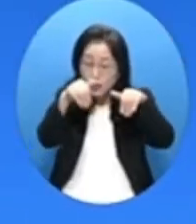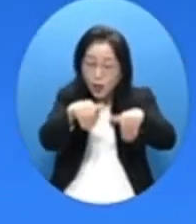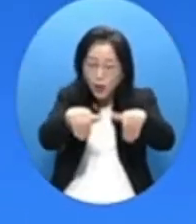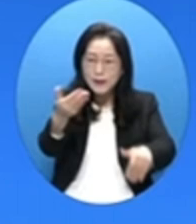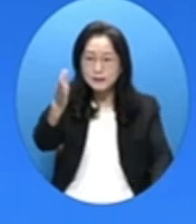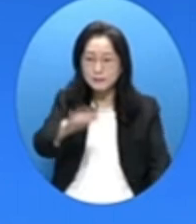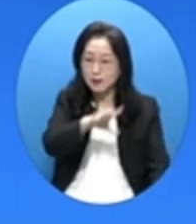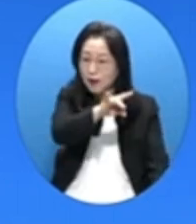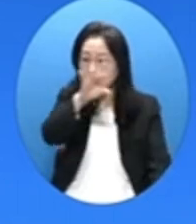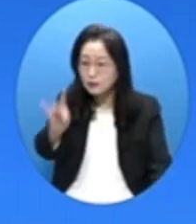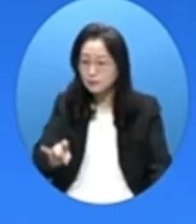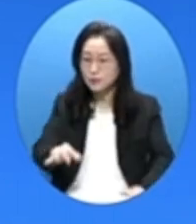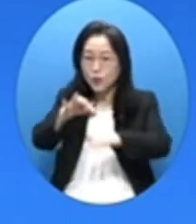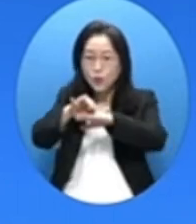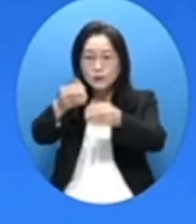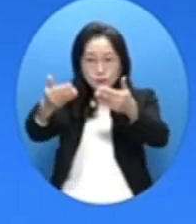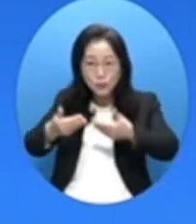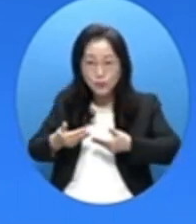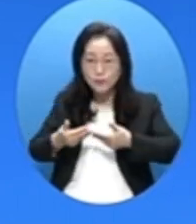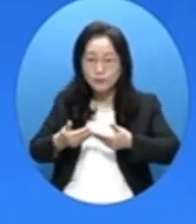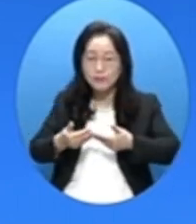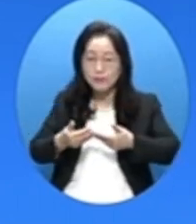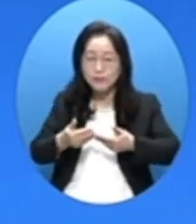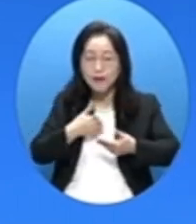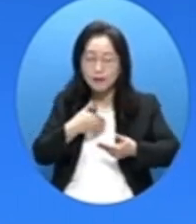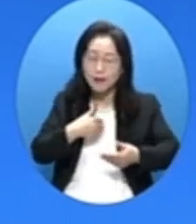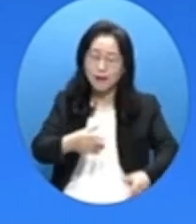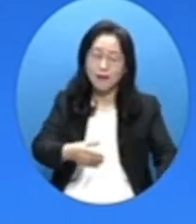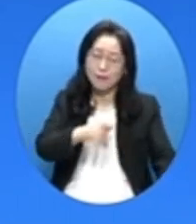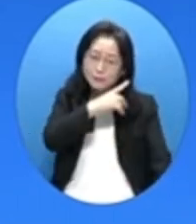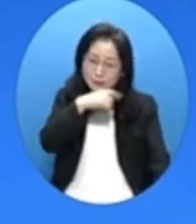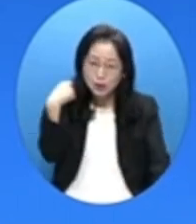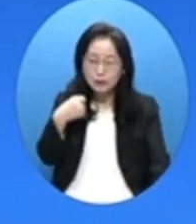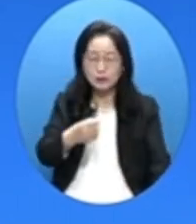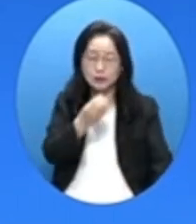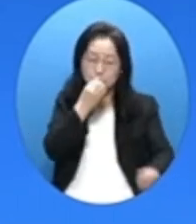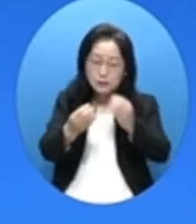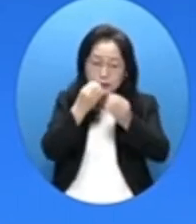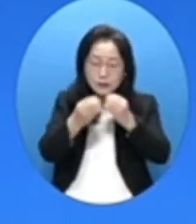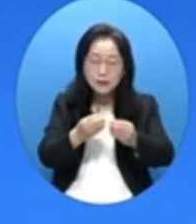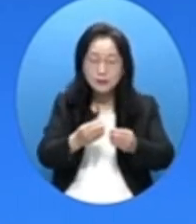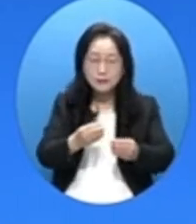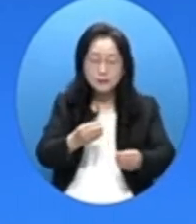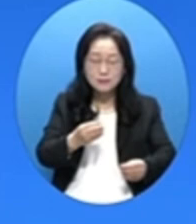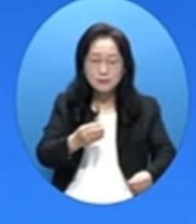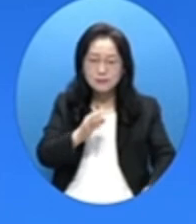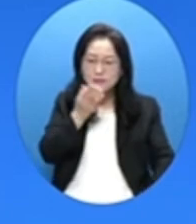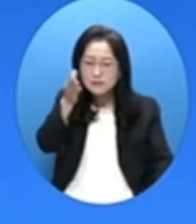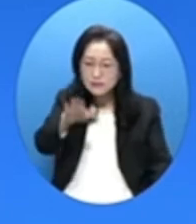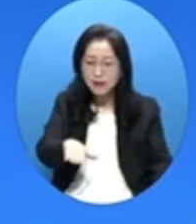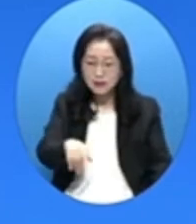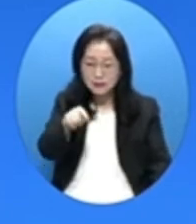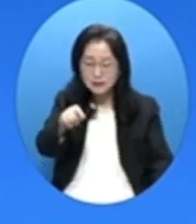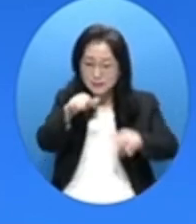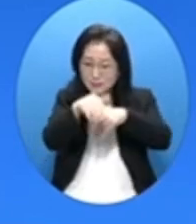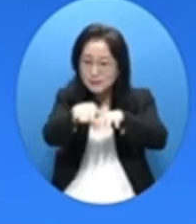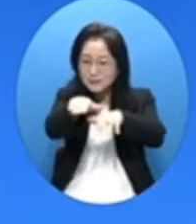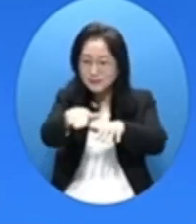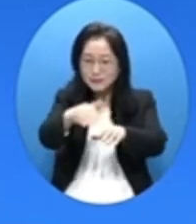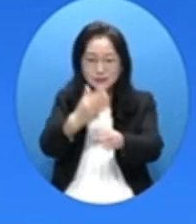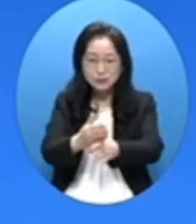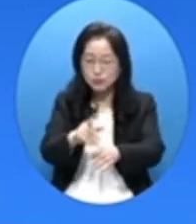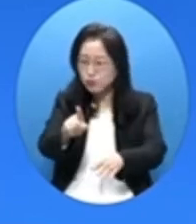때때로 고기도 먹고 그 우리가 맛있는 어떤 기억이 나는데 이것에 와권이 먹을 것이라고 하는